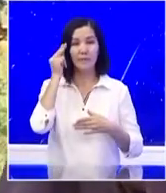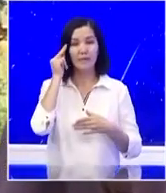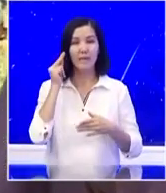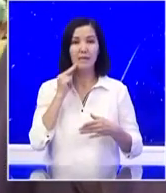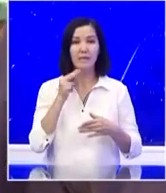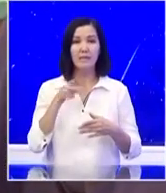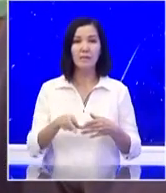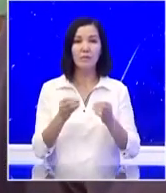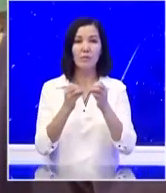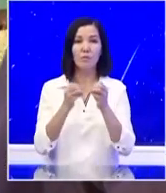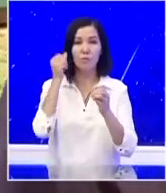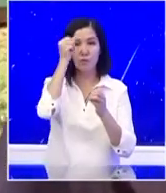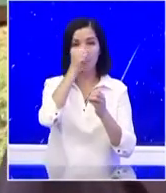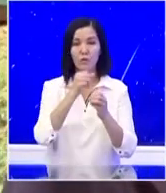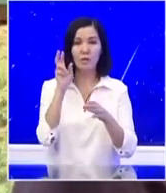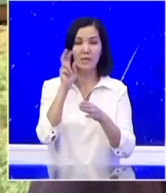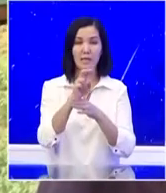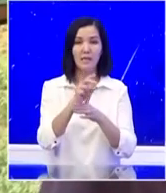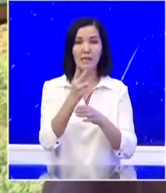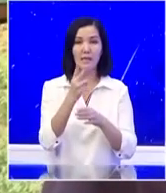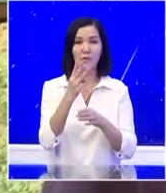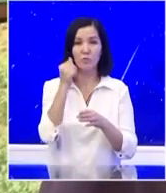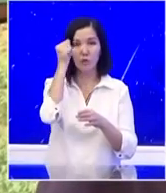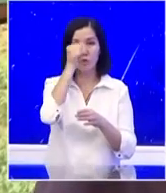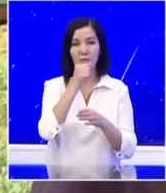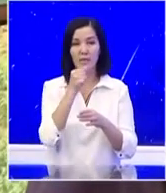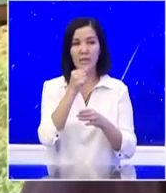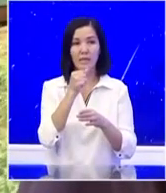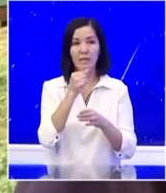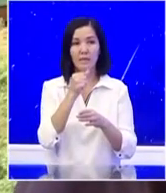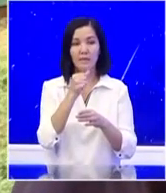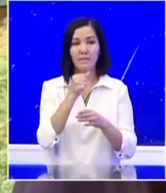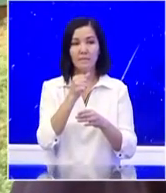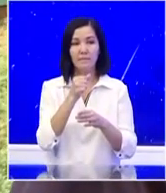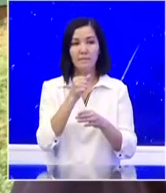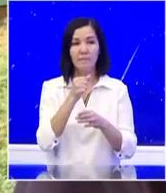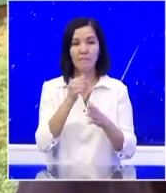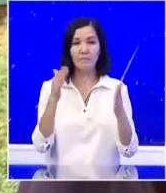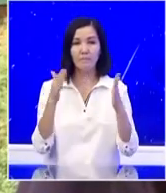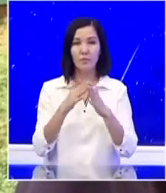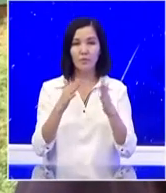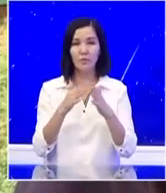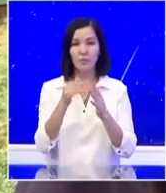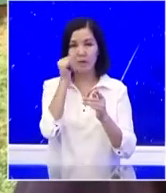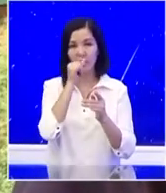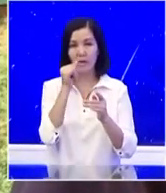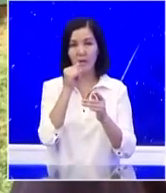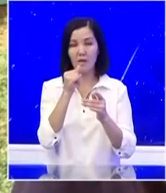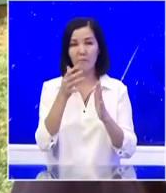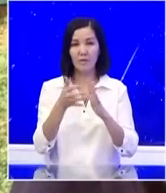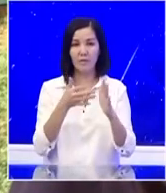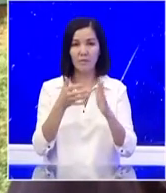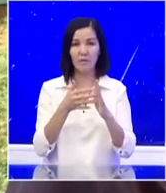жыл келгенбіз, осы жерден келгісін бір 2-3 жылдан кейін бе, ұлымыз қайтыс болды. Сонымен бір баспанаға қол жете